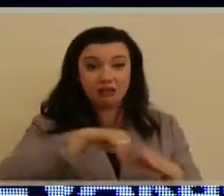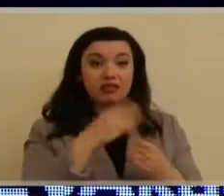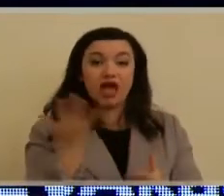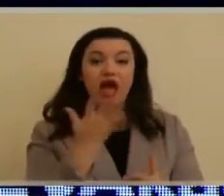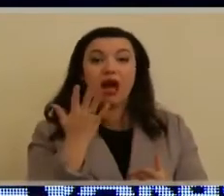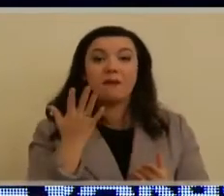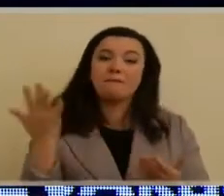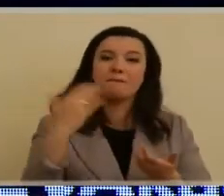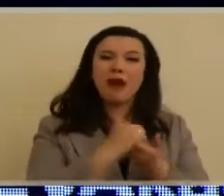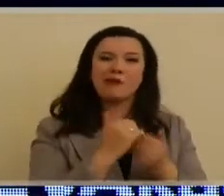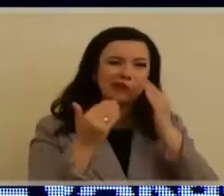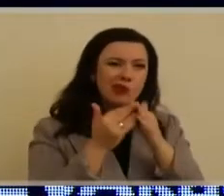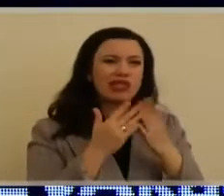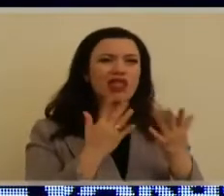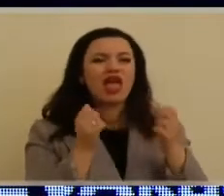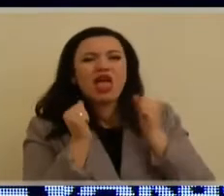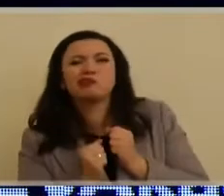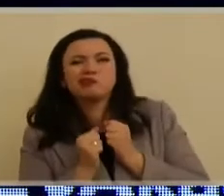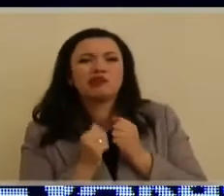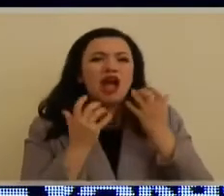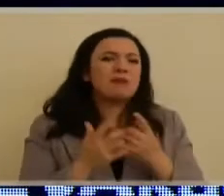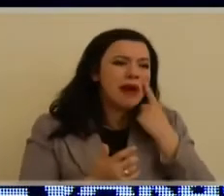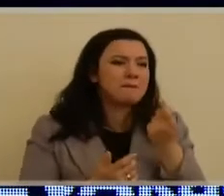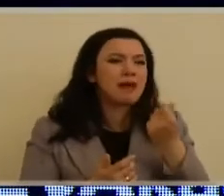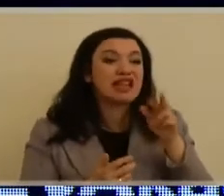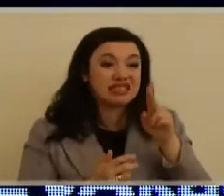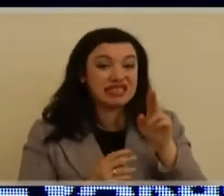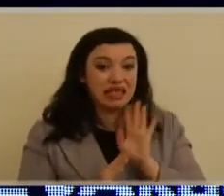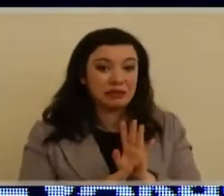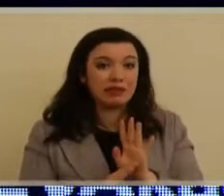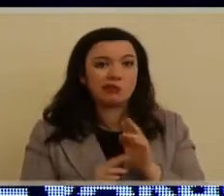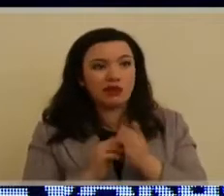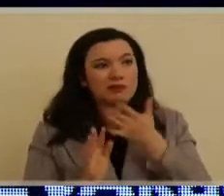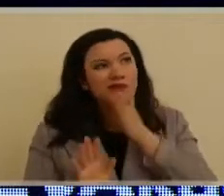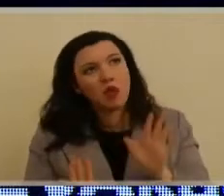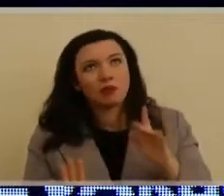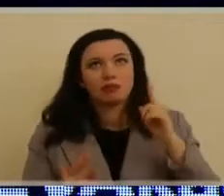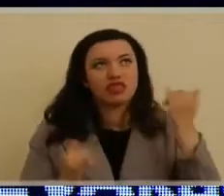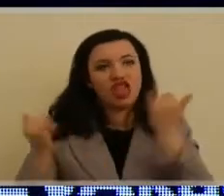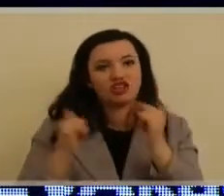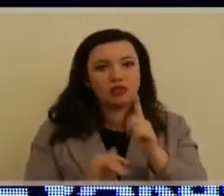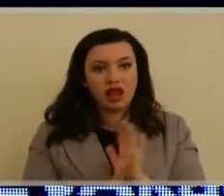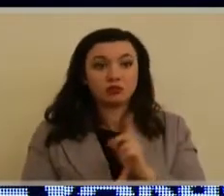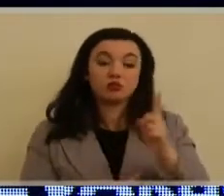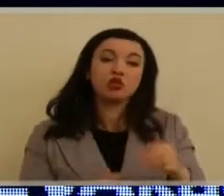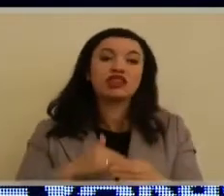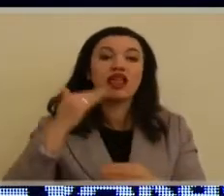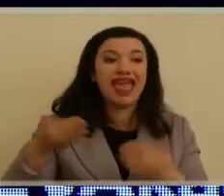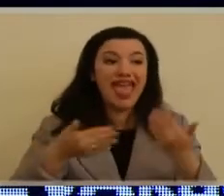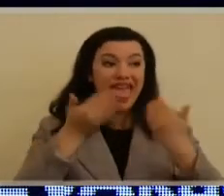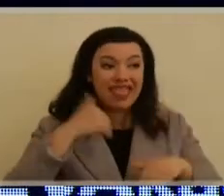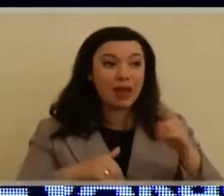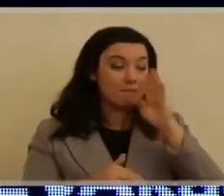da bağımlı kılan, daha da yapışık kılan bakım parası gibi uygulamalar bilemiyorum tartışılmalı. Bunun yerine